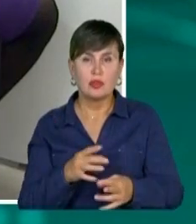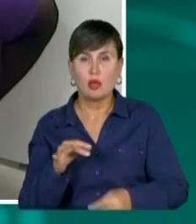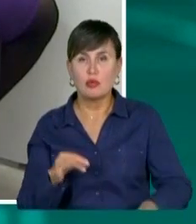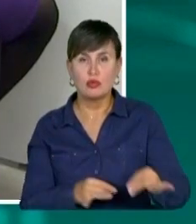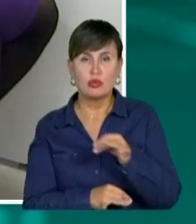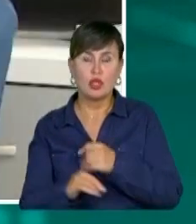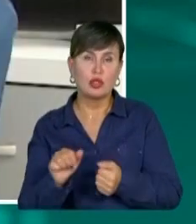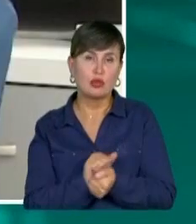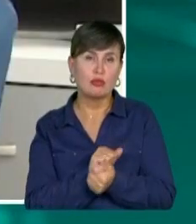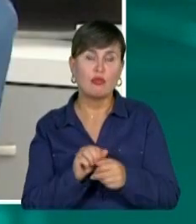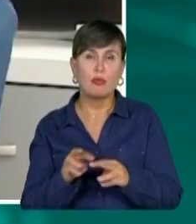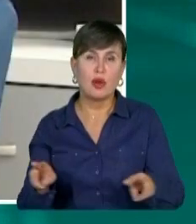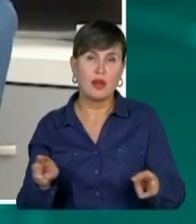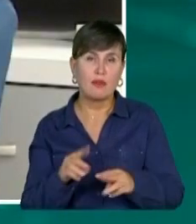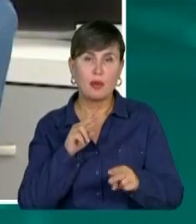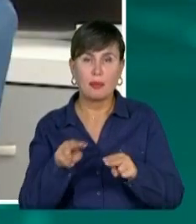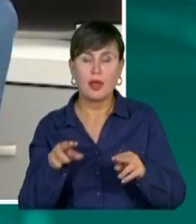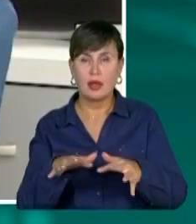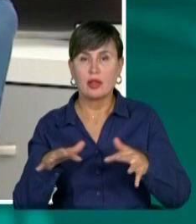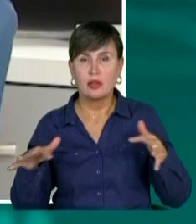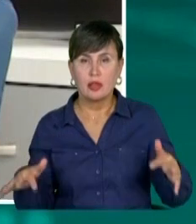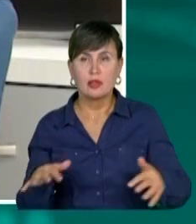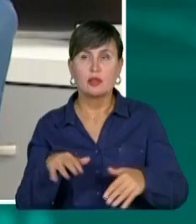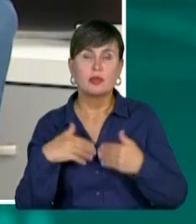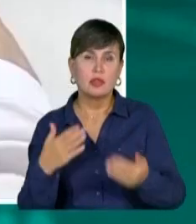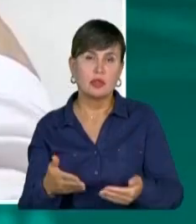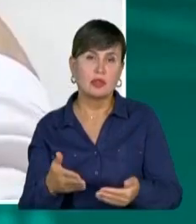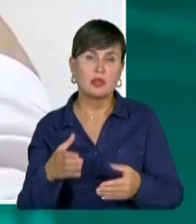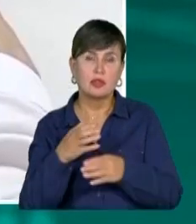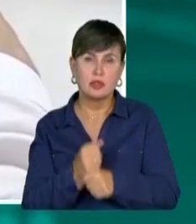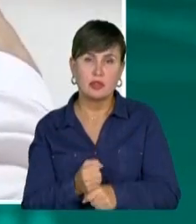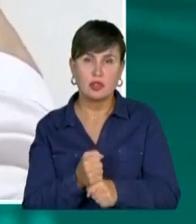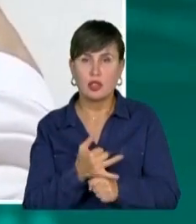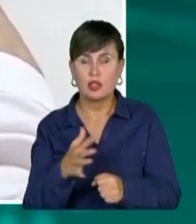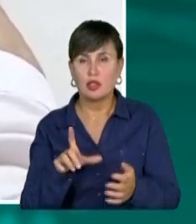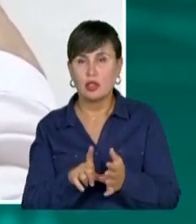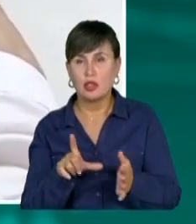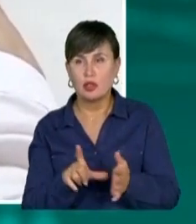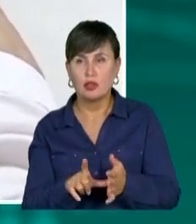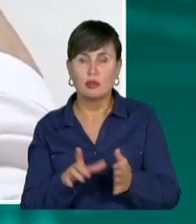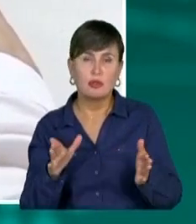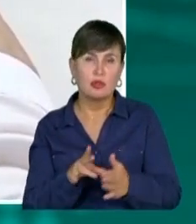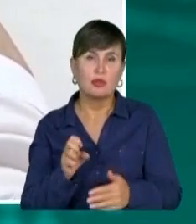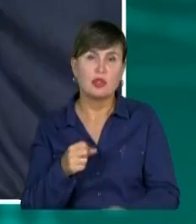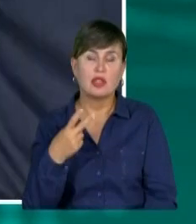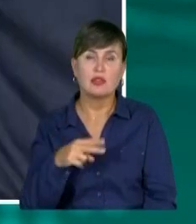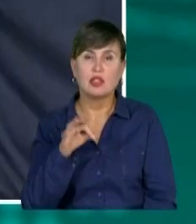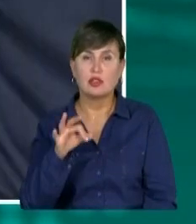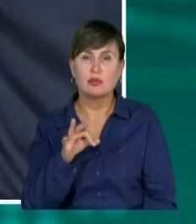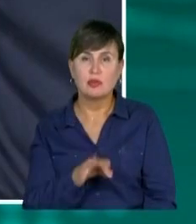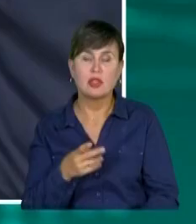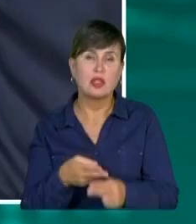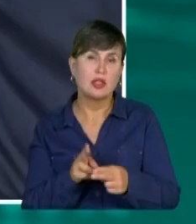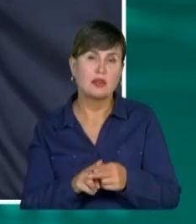обсуждения документа в правительстве и парламенте. Минфин предлагает сократить количество налогов и платежей минимум на 20%. Для